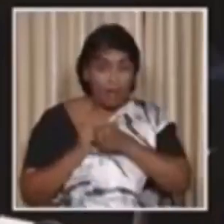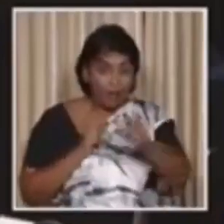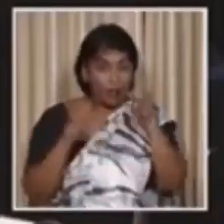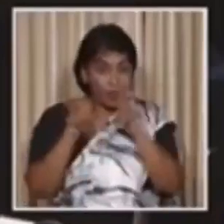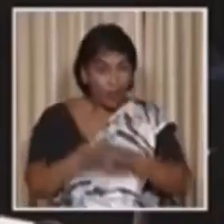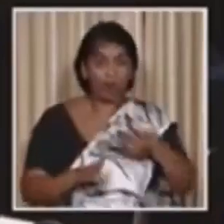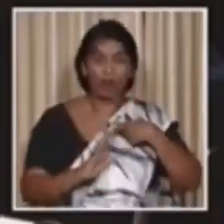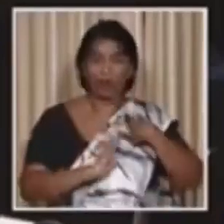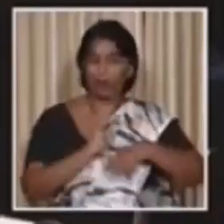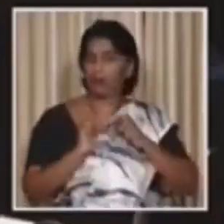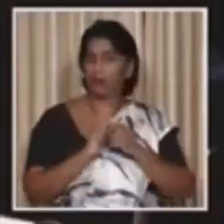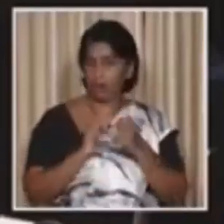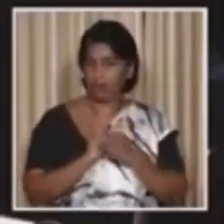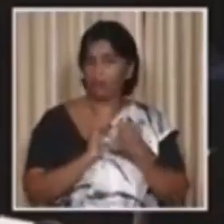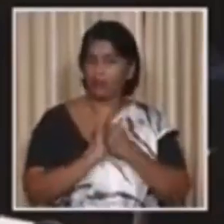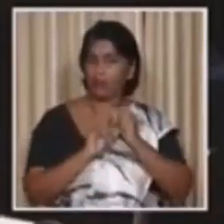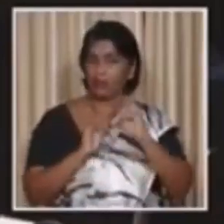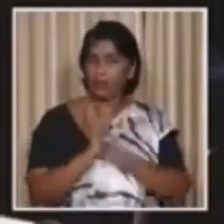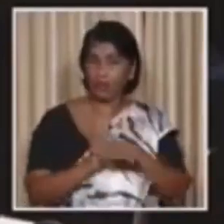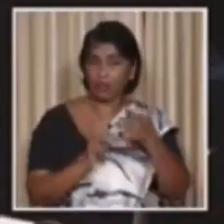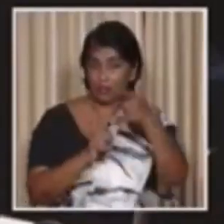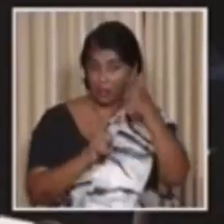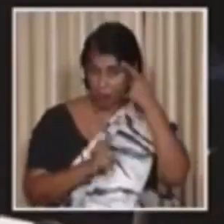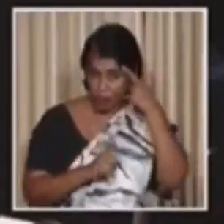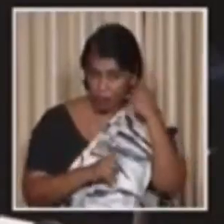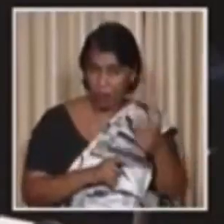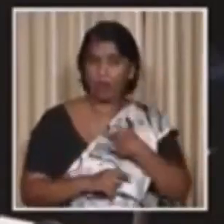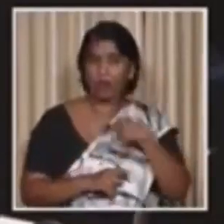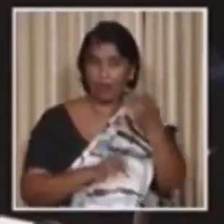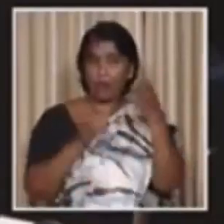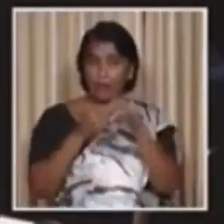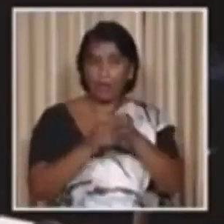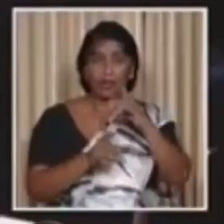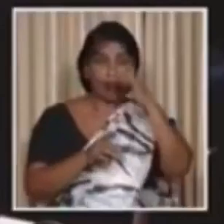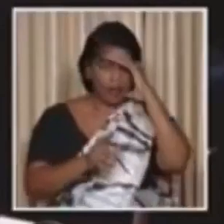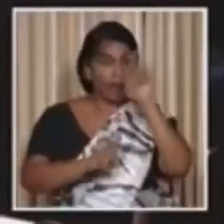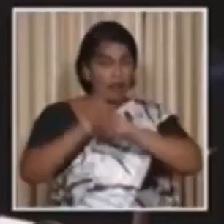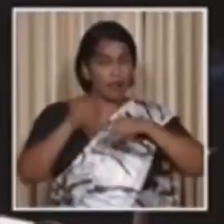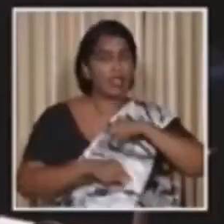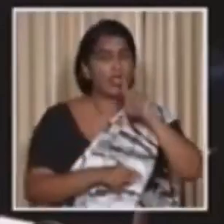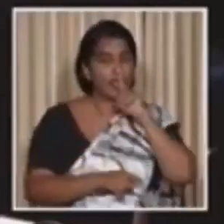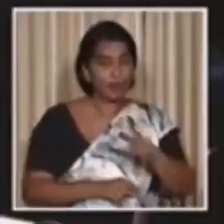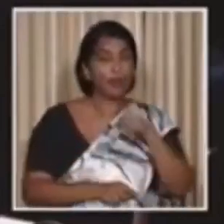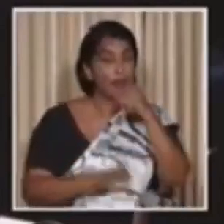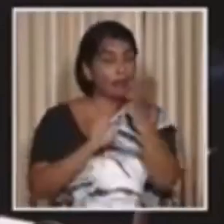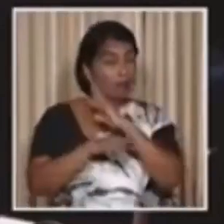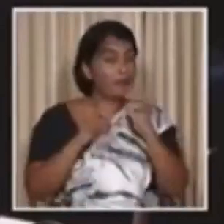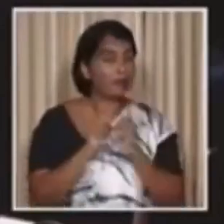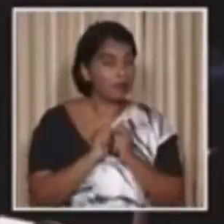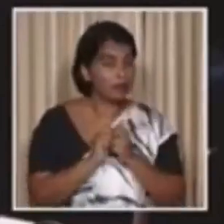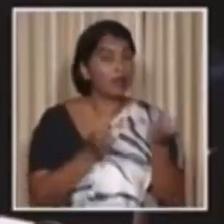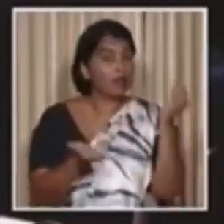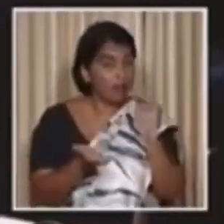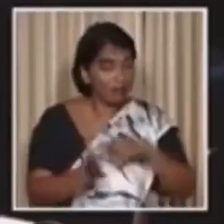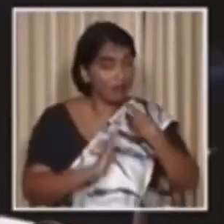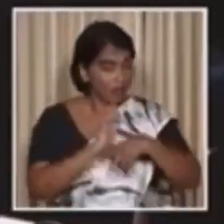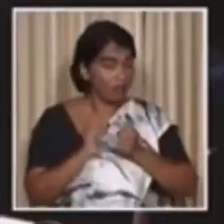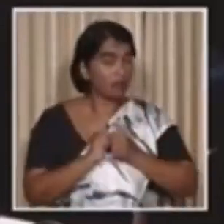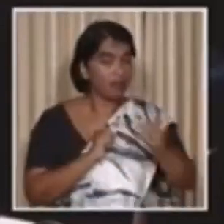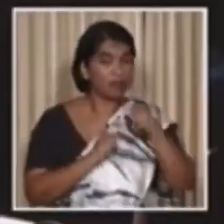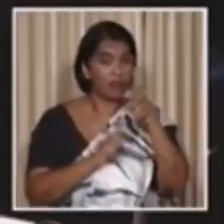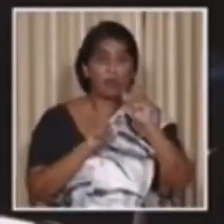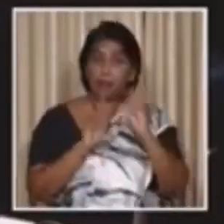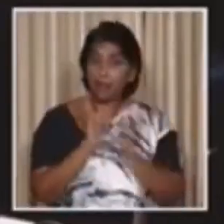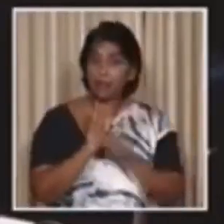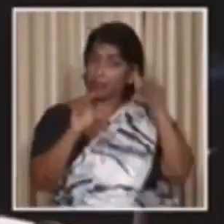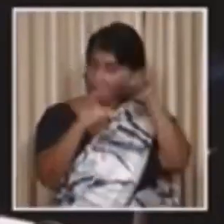විශාල ඛේදවාදයක් ඇති කරා. ගරු අගමැතිතුමා ඒක දන්නවා. මම ඔබතුමාගේ දා පක්ෂනායක රැස්වීමද ඇහුවා. ඒ ඇති වී තිබෙන තත්වය නැවත මේ රටේ ඇතිවීමට